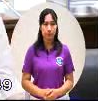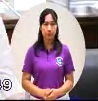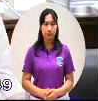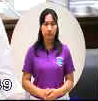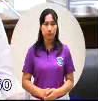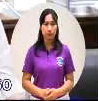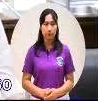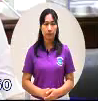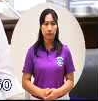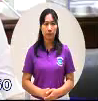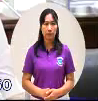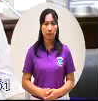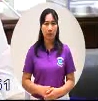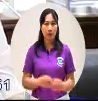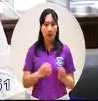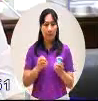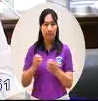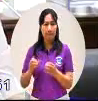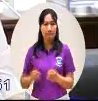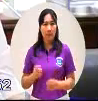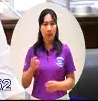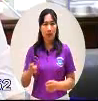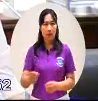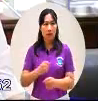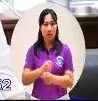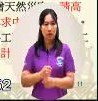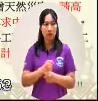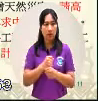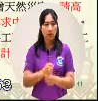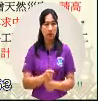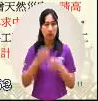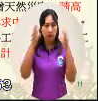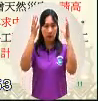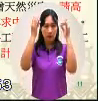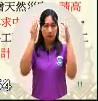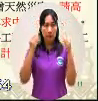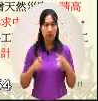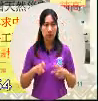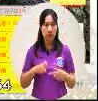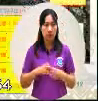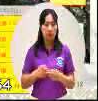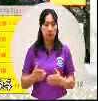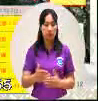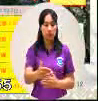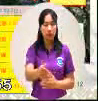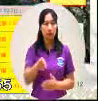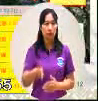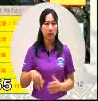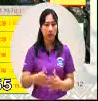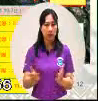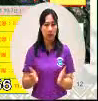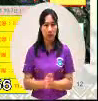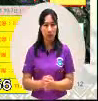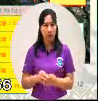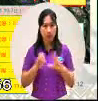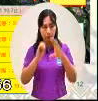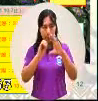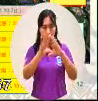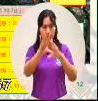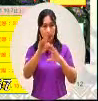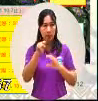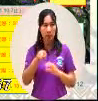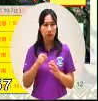几次谈到纳马夏区的工程我想先看图面哈这个有五